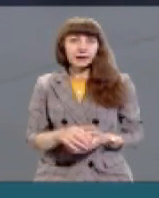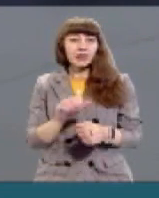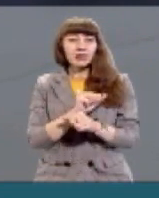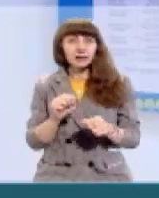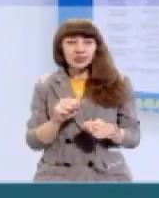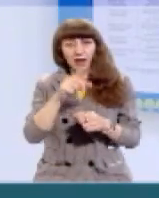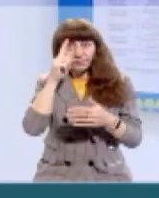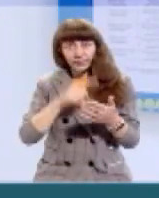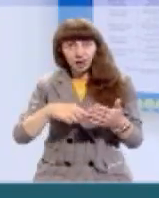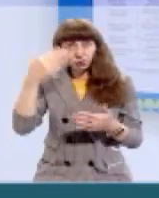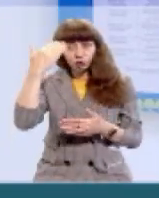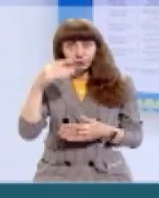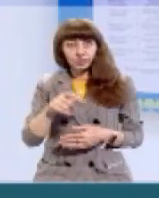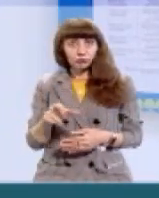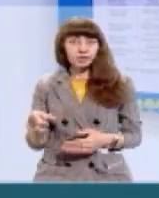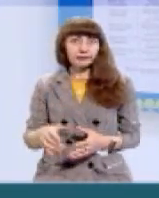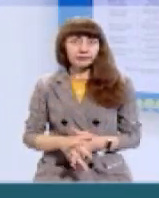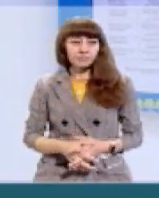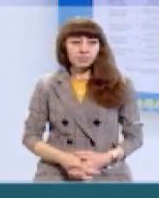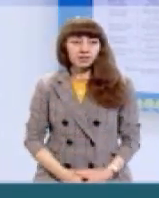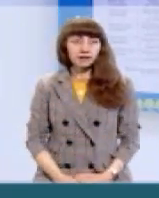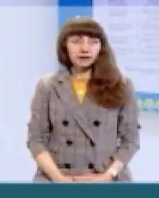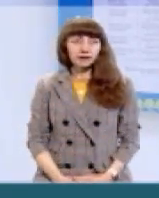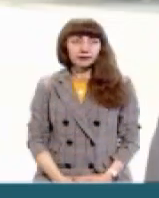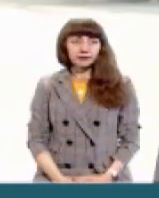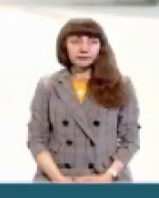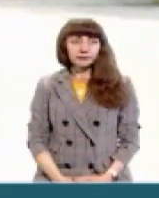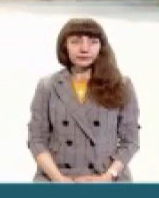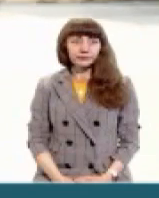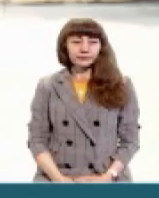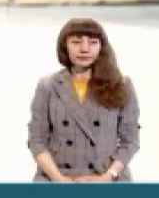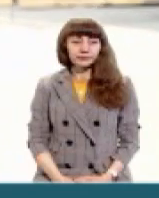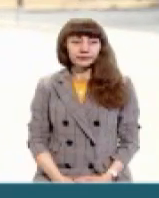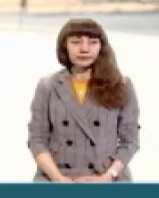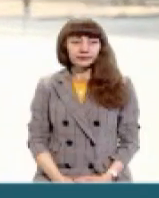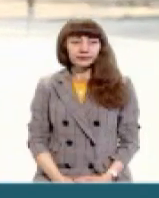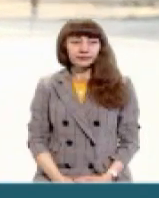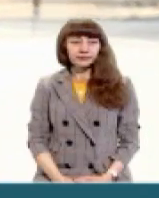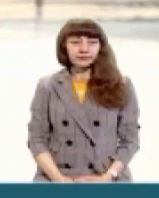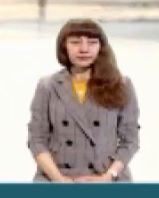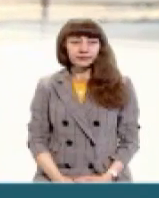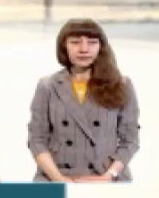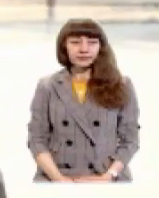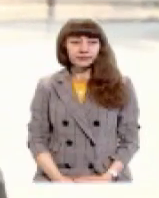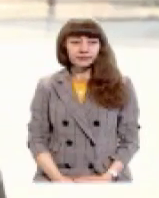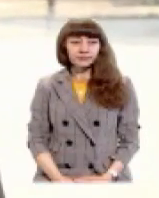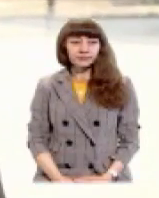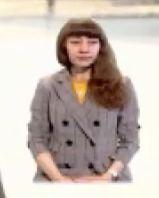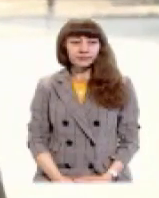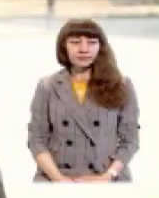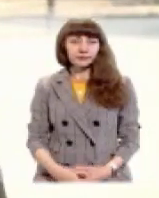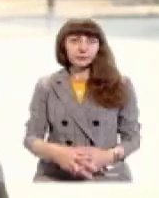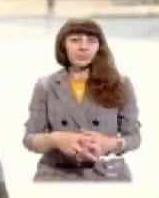естен шығармаңыздар деп кезекті мәрте ескертеді полицейлер. Студенты готовы ищут заработок в сети интернет и ищут схемы